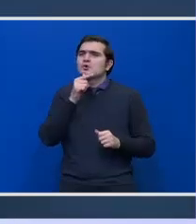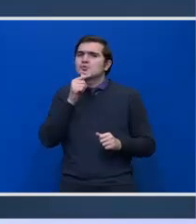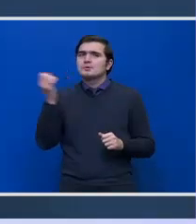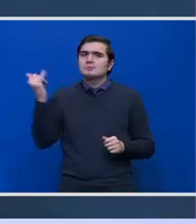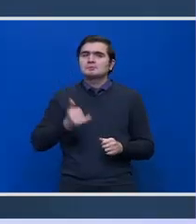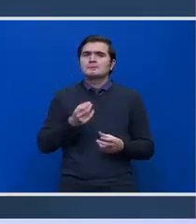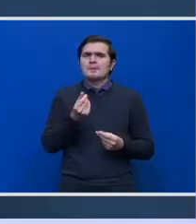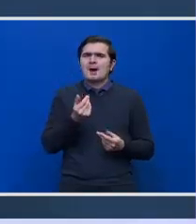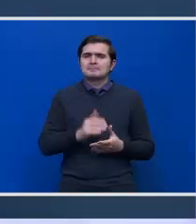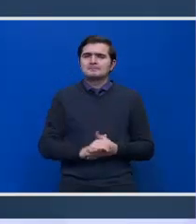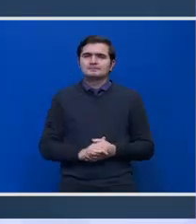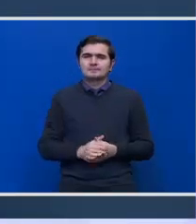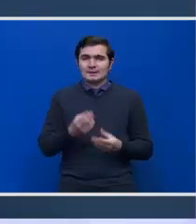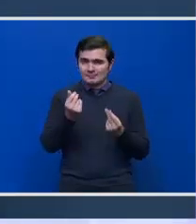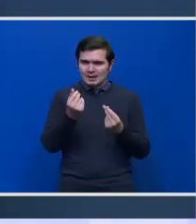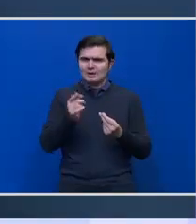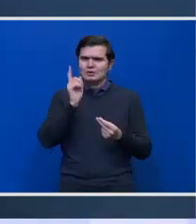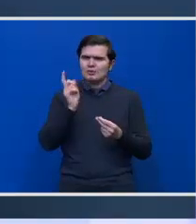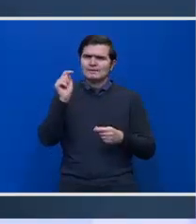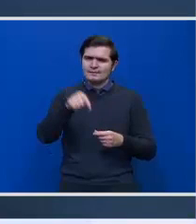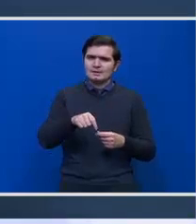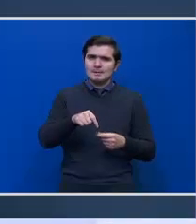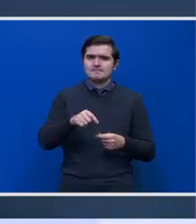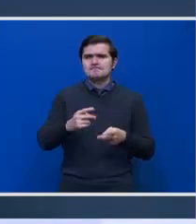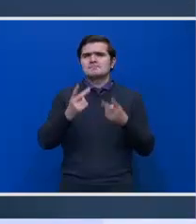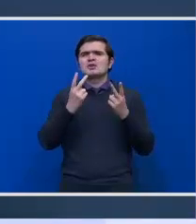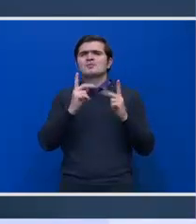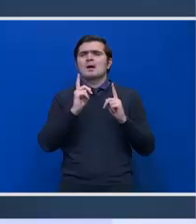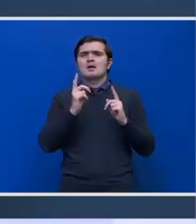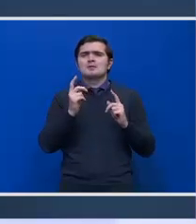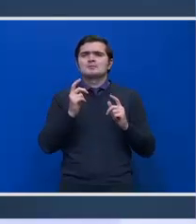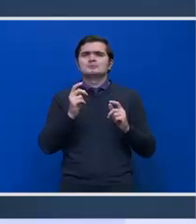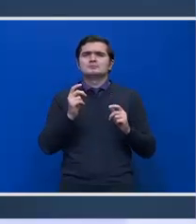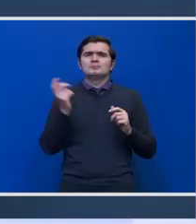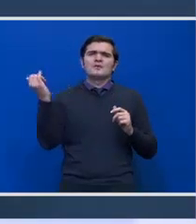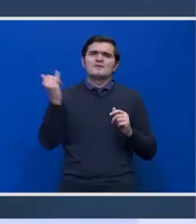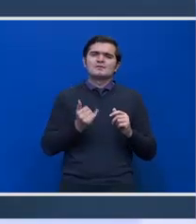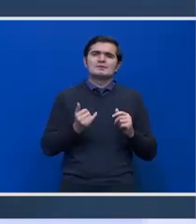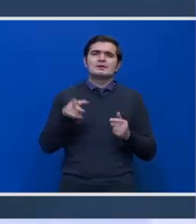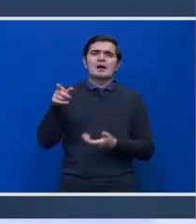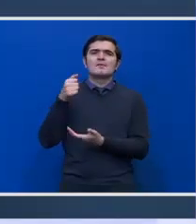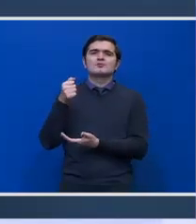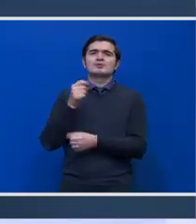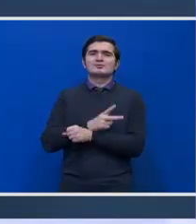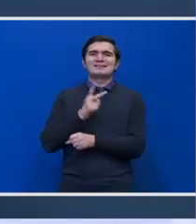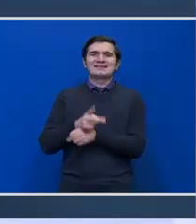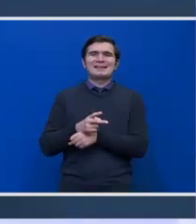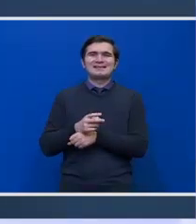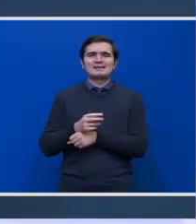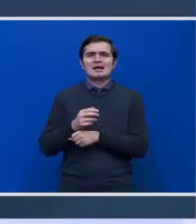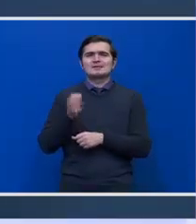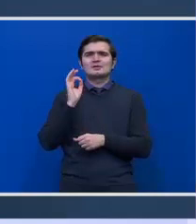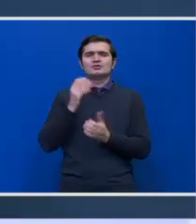să vină acești bani? Banii vor veni din, în principal, de la bugetul de stat, dar în principal